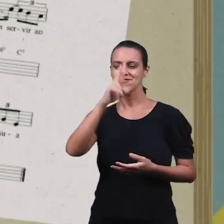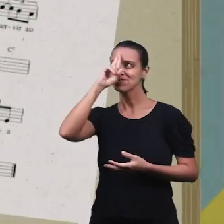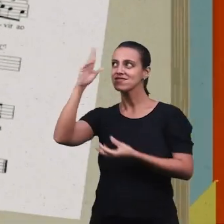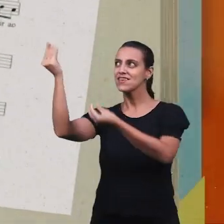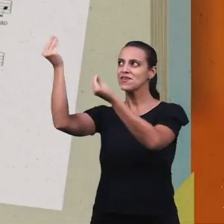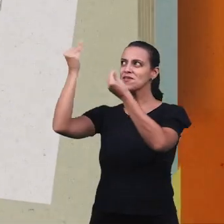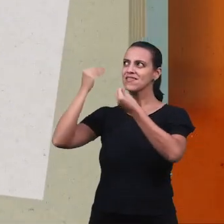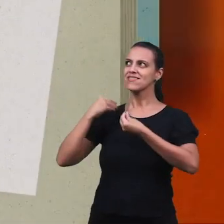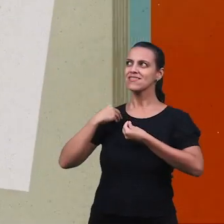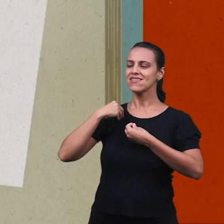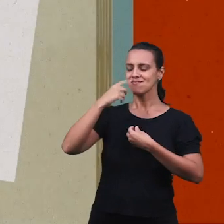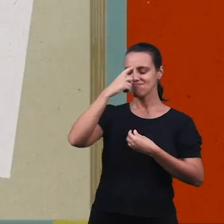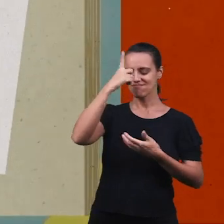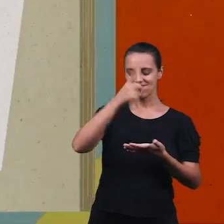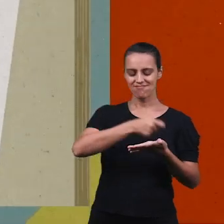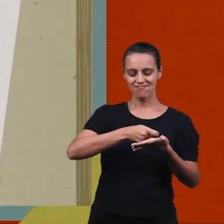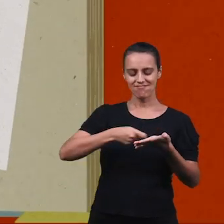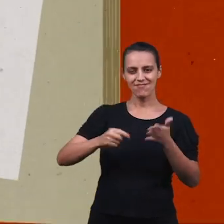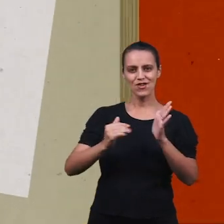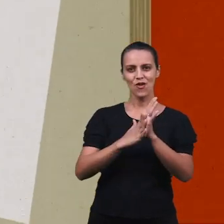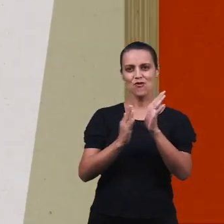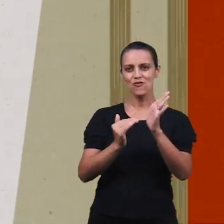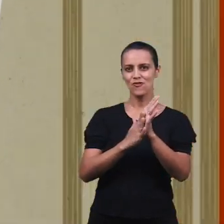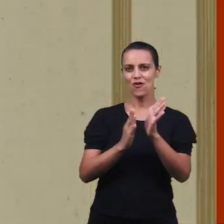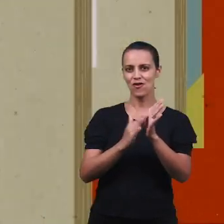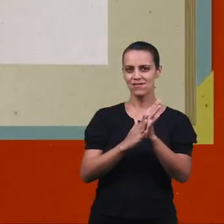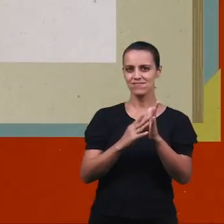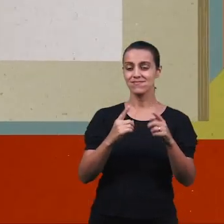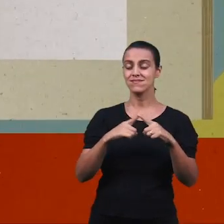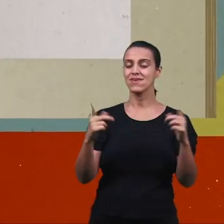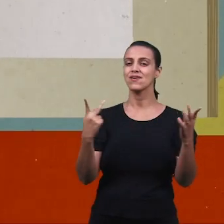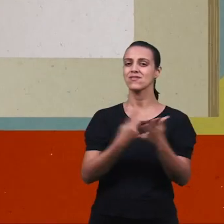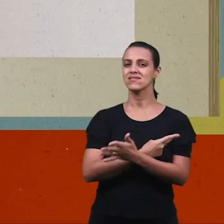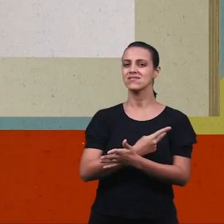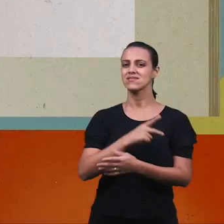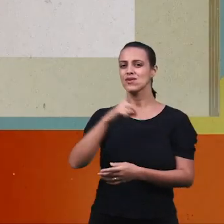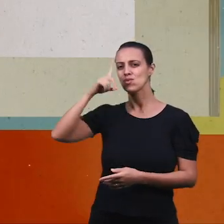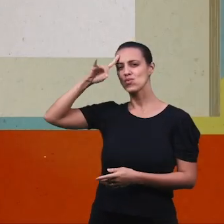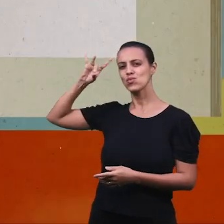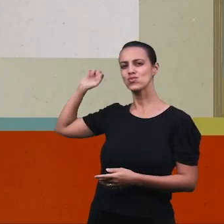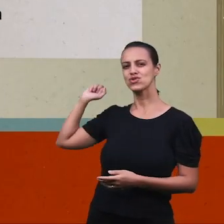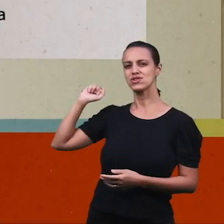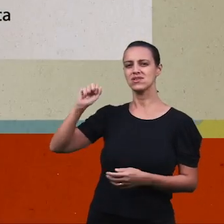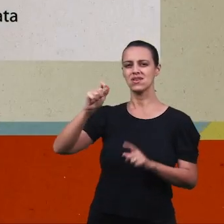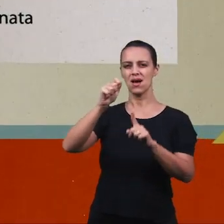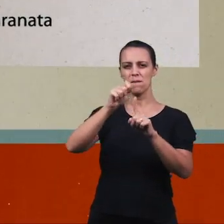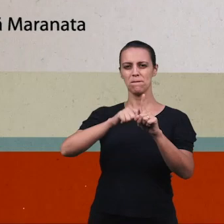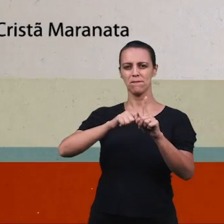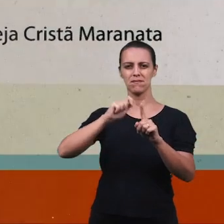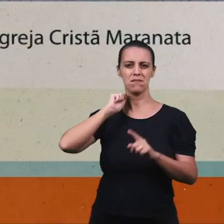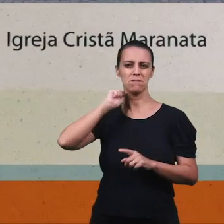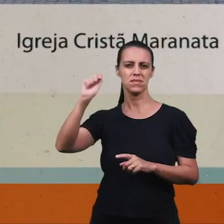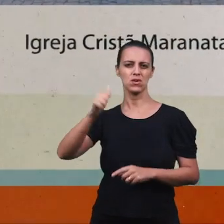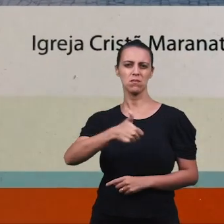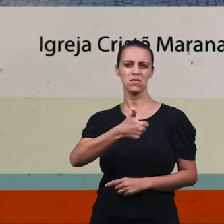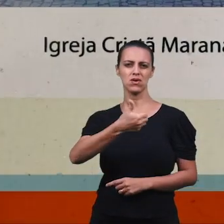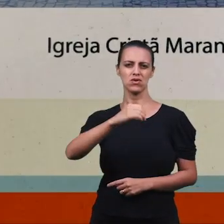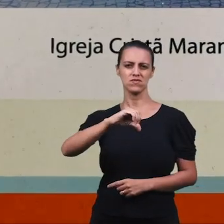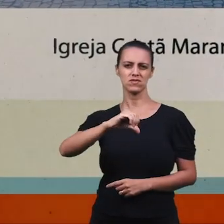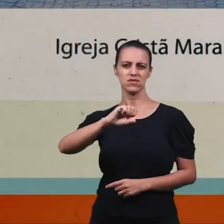a reçu un hymne. Un jour, il reviendra. Mais dans un après-midi de jeudi, en avril